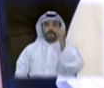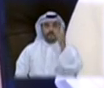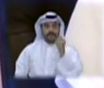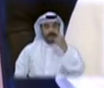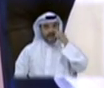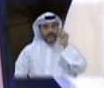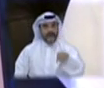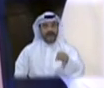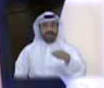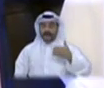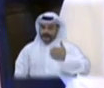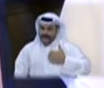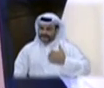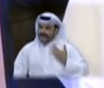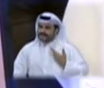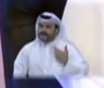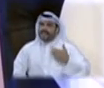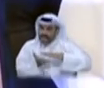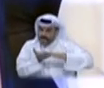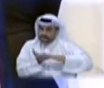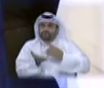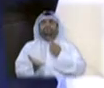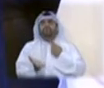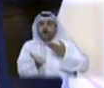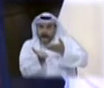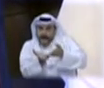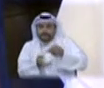يتم إلا بإحساس من يعيش على هذه الأرض من